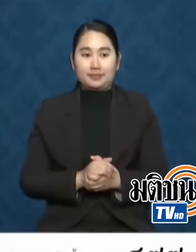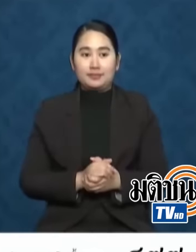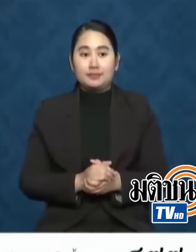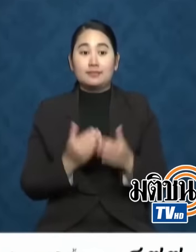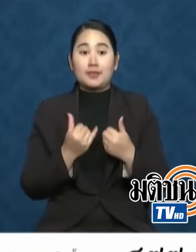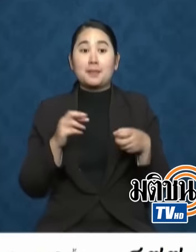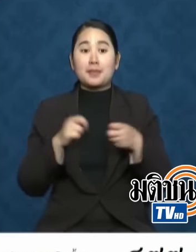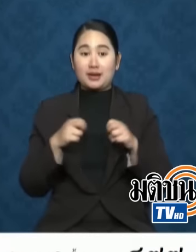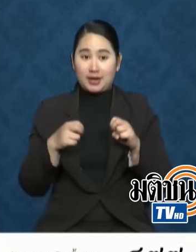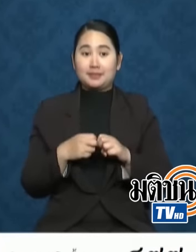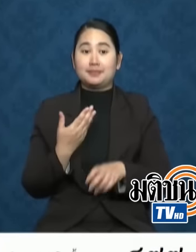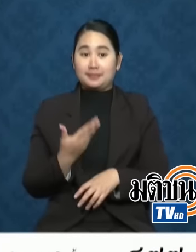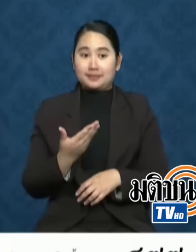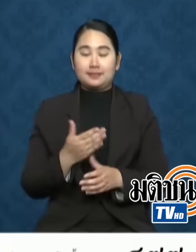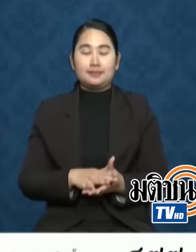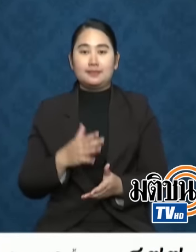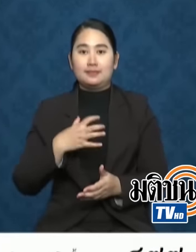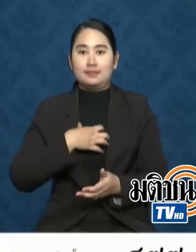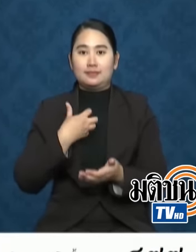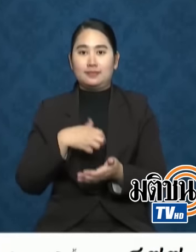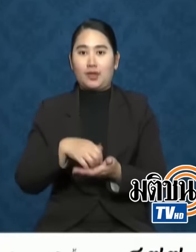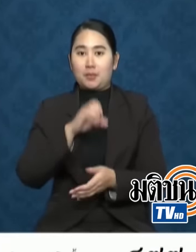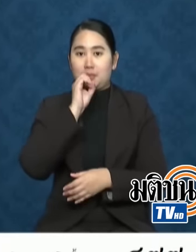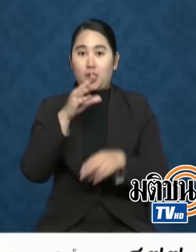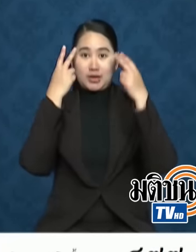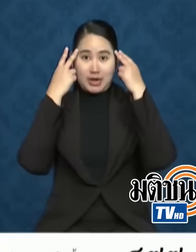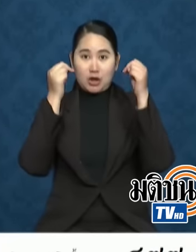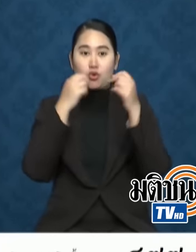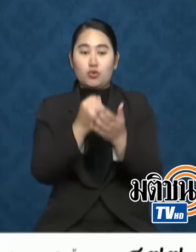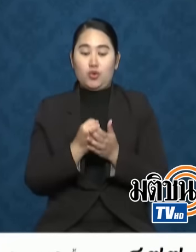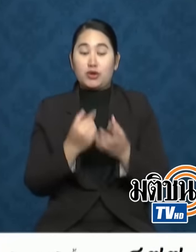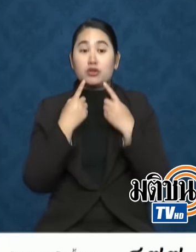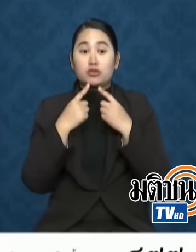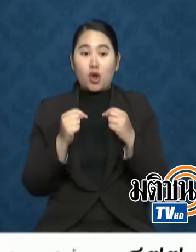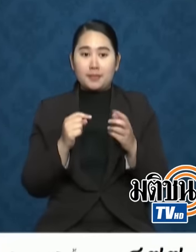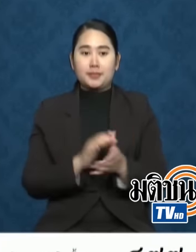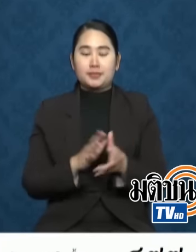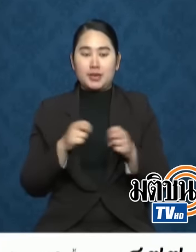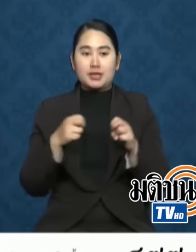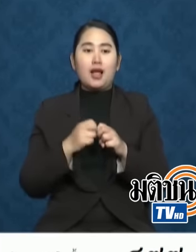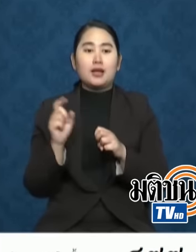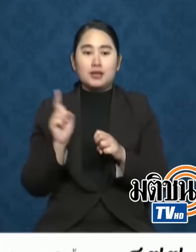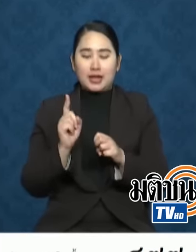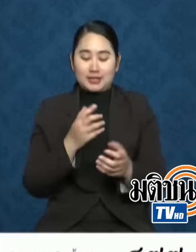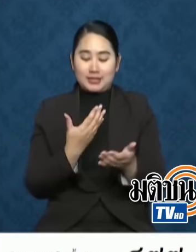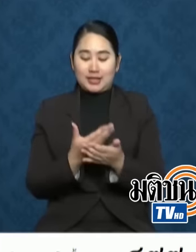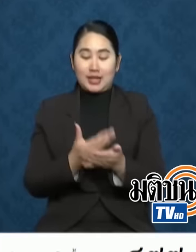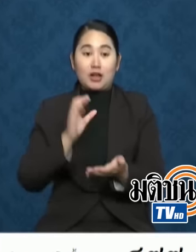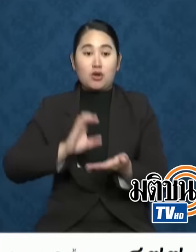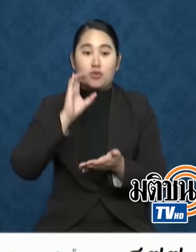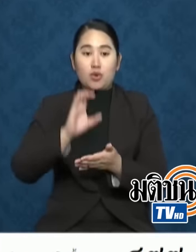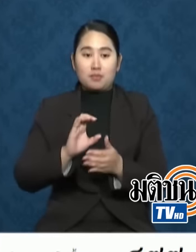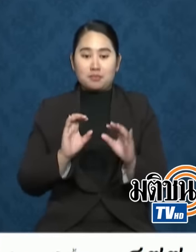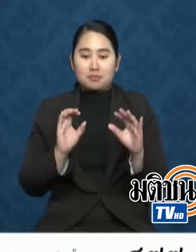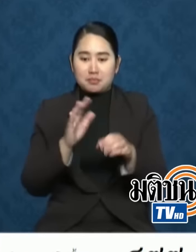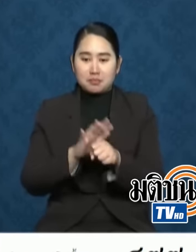ฉะนั้นในส่วนนี้ผมอยากจะให้ท่านนายกรัฐมนตรีได้ตอบในสภาแห่งนี้ว่าทำไมเราถึงไม่สามารถจัดสรรงบประมาณ